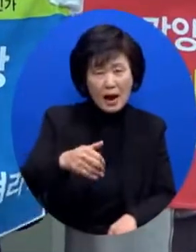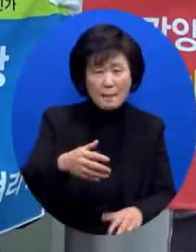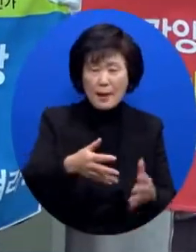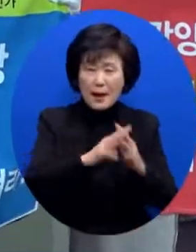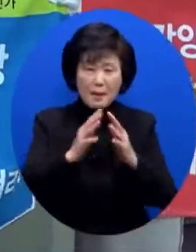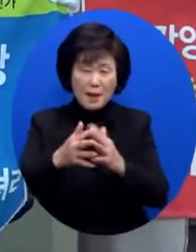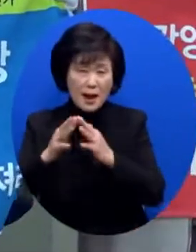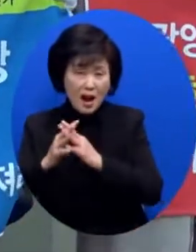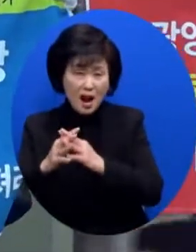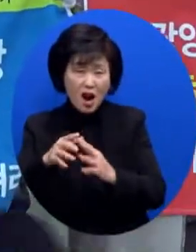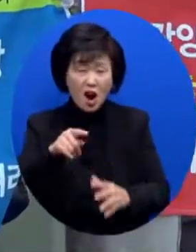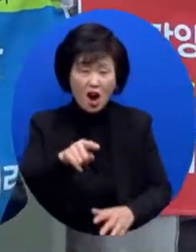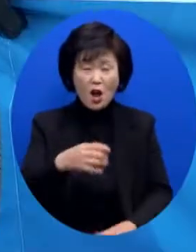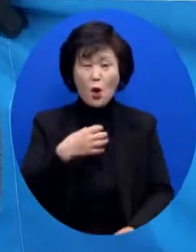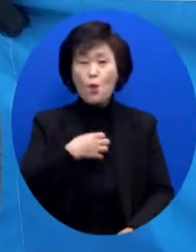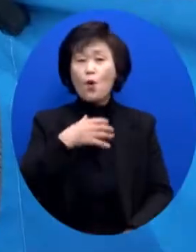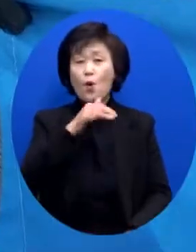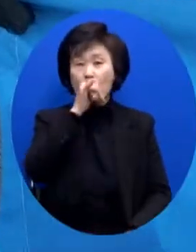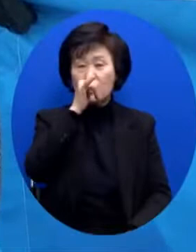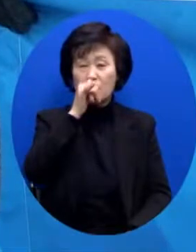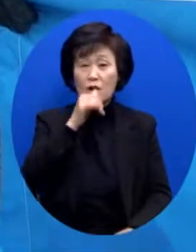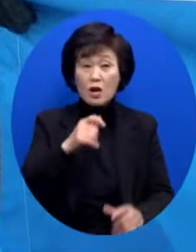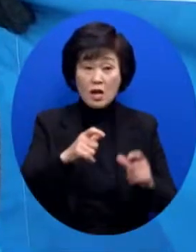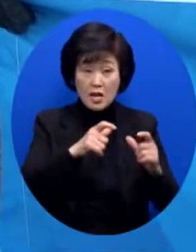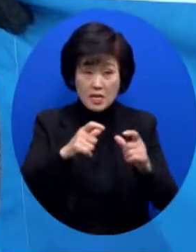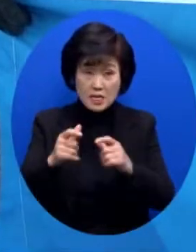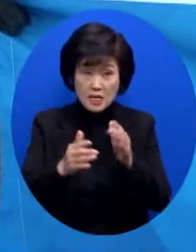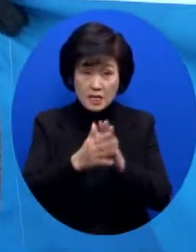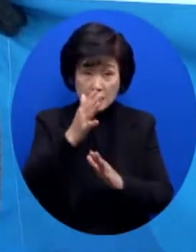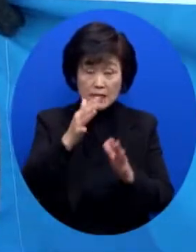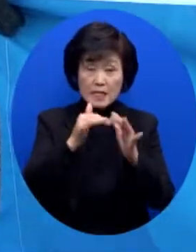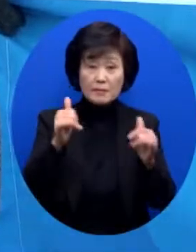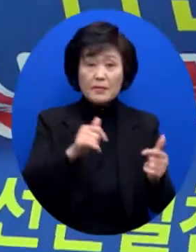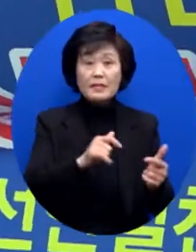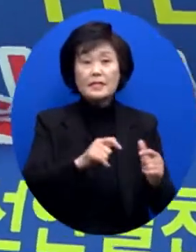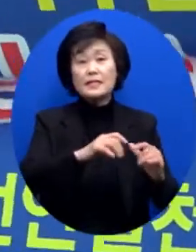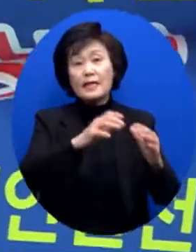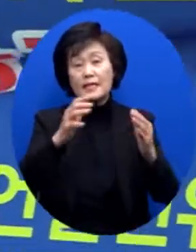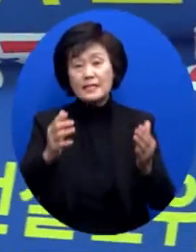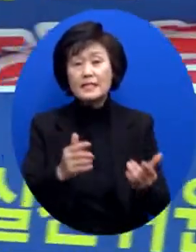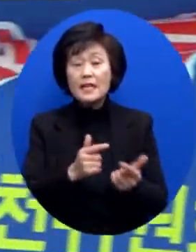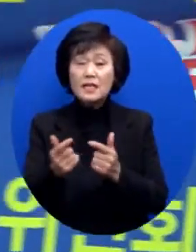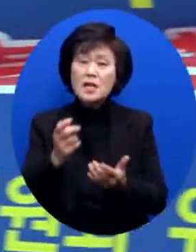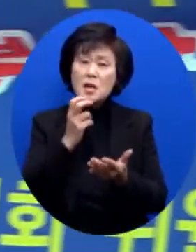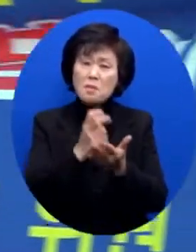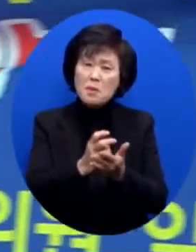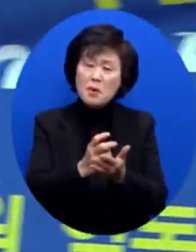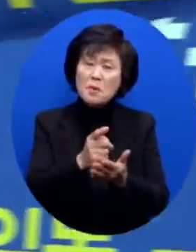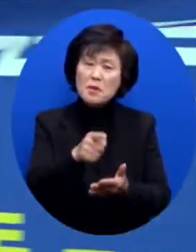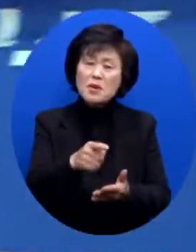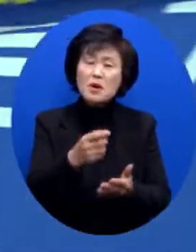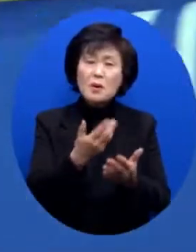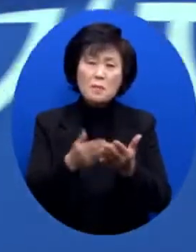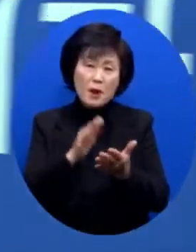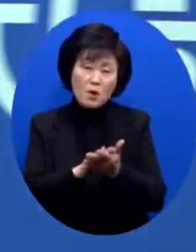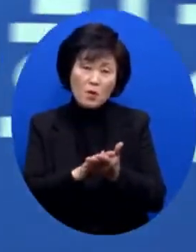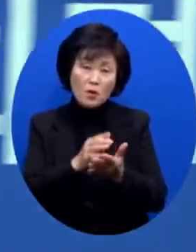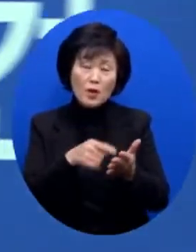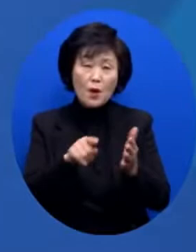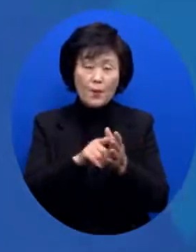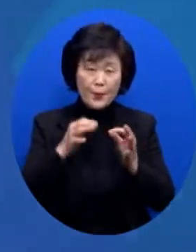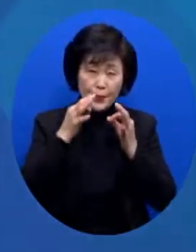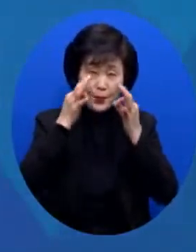00 개발을 위해 지역 시민사회단체가 함께 법 개정을 위해 노력해왔다 고 말했습니다 또 여수